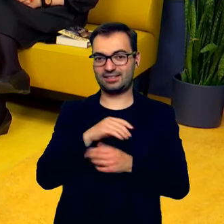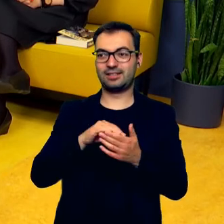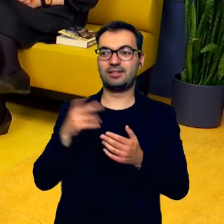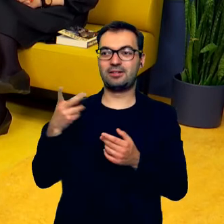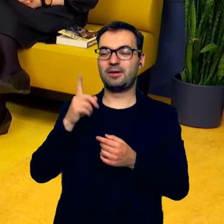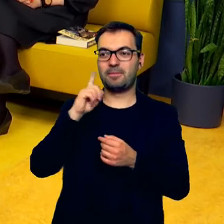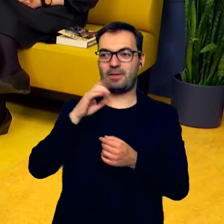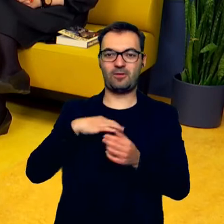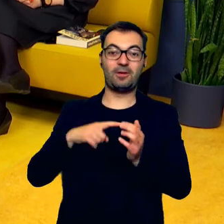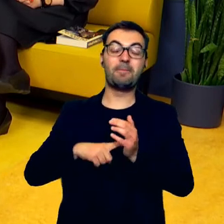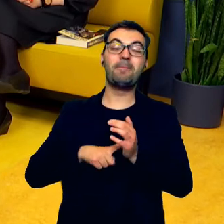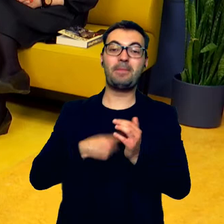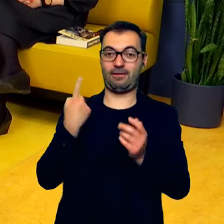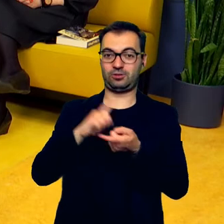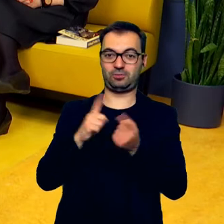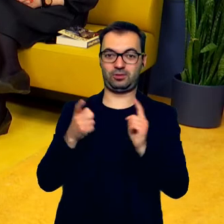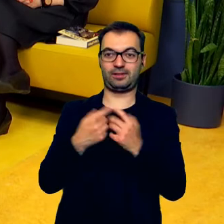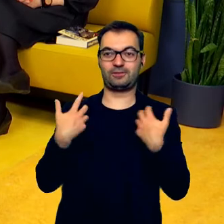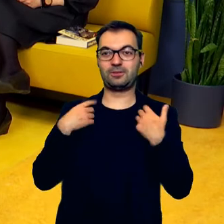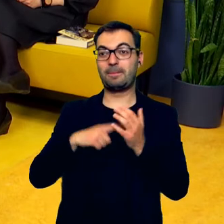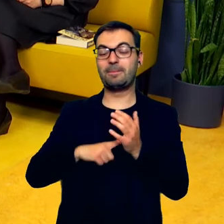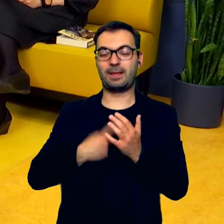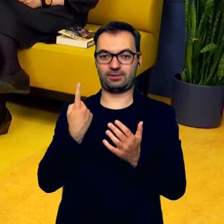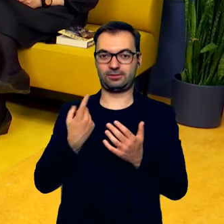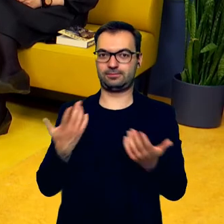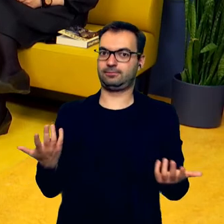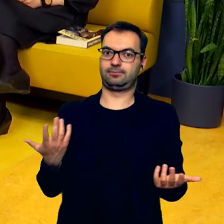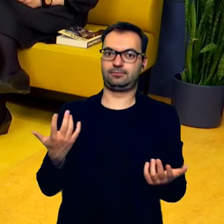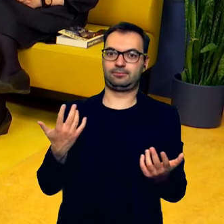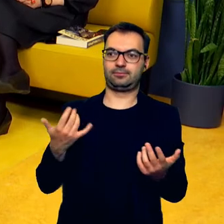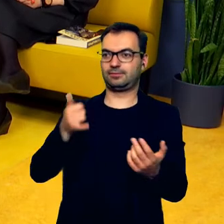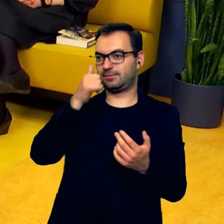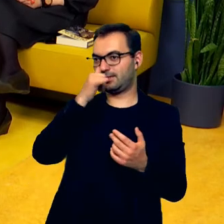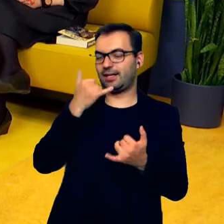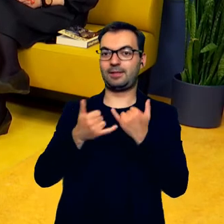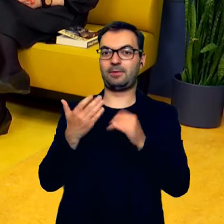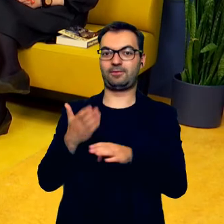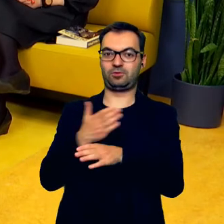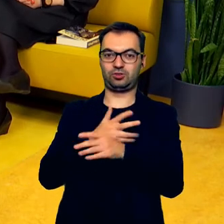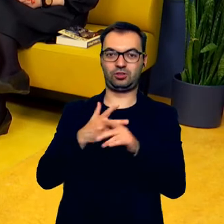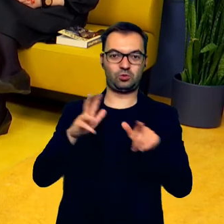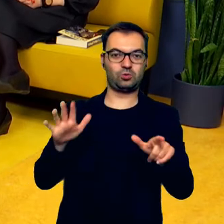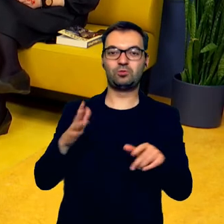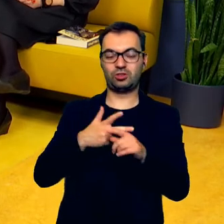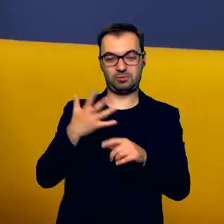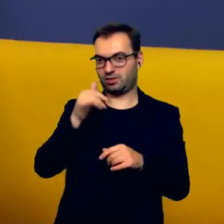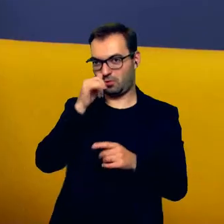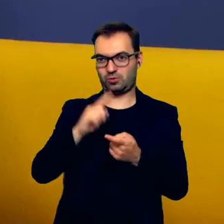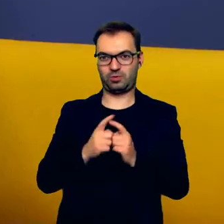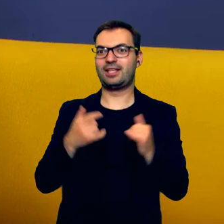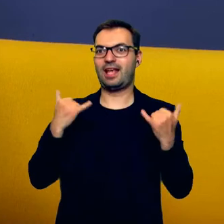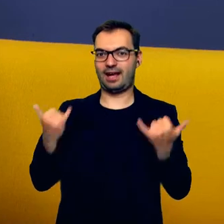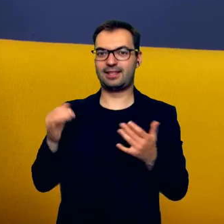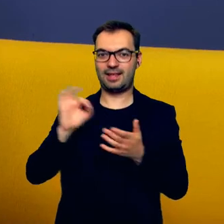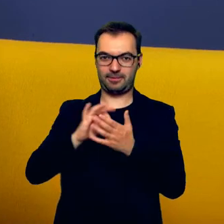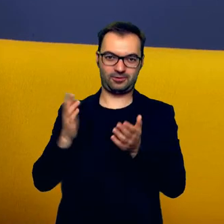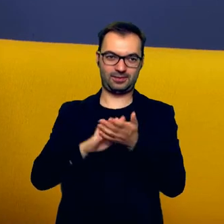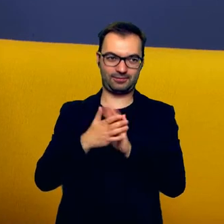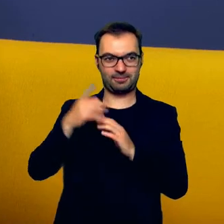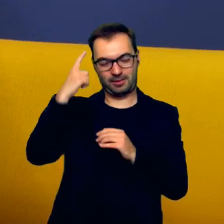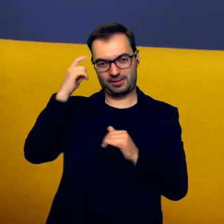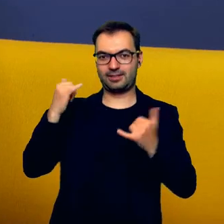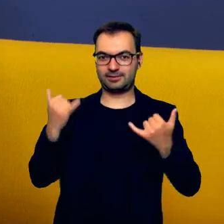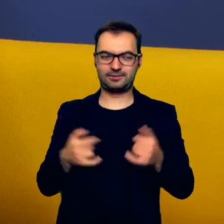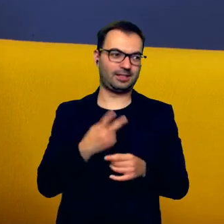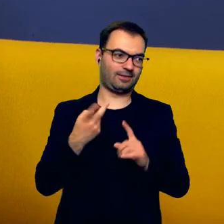napisałem, że oni się widzą po raz pierwszy w życiu. No nie mogłoby być tak, gdyby się widzieli w 1935. Pamiętaliby siebie przecież.